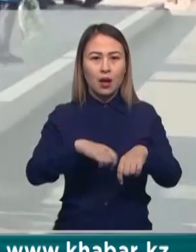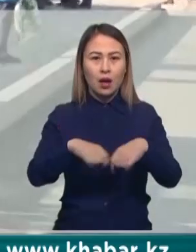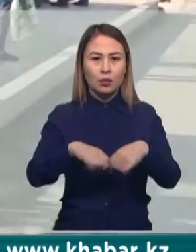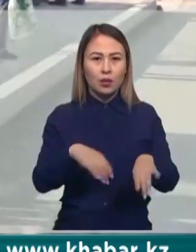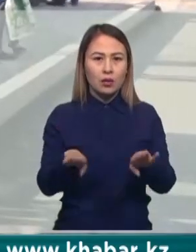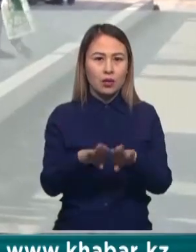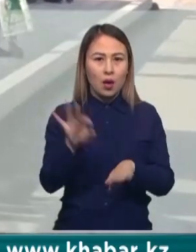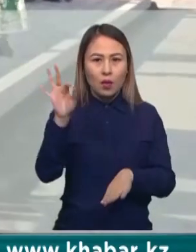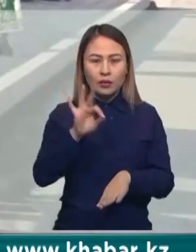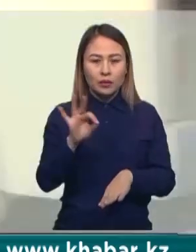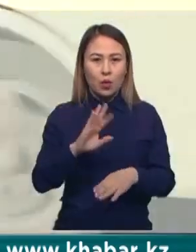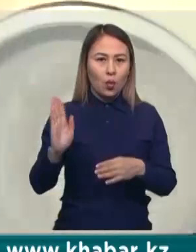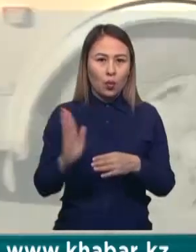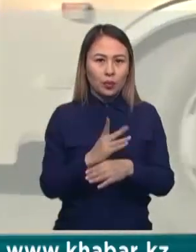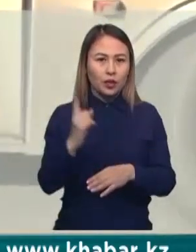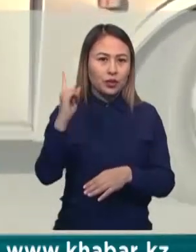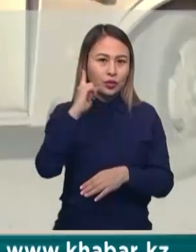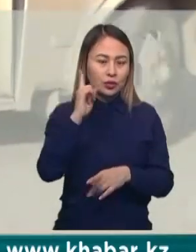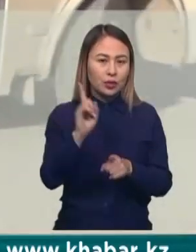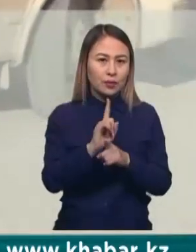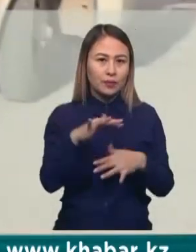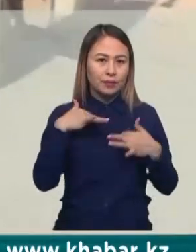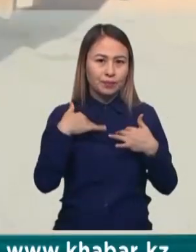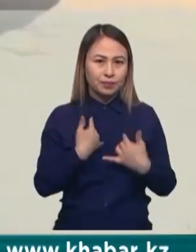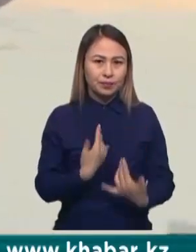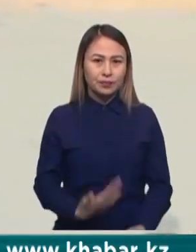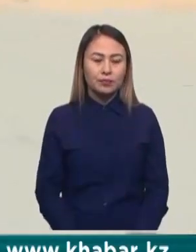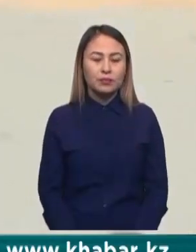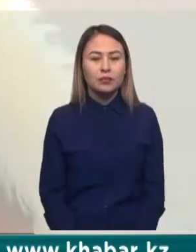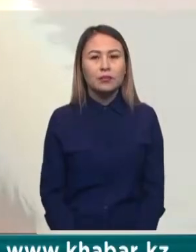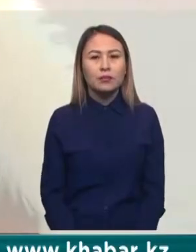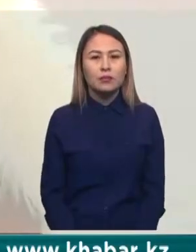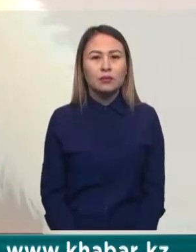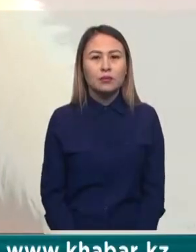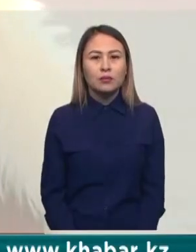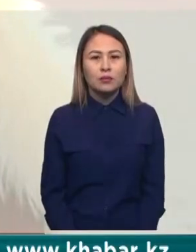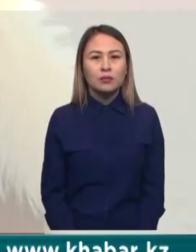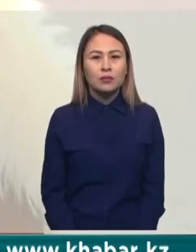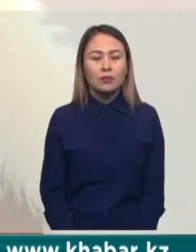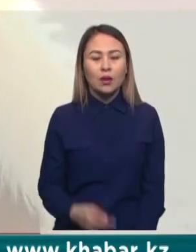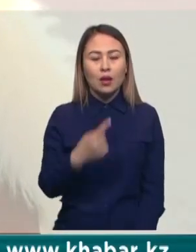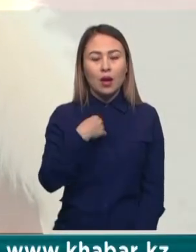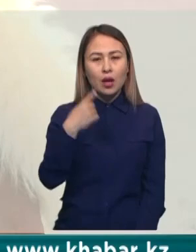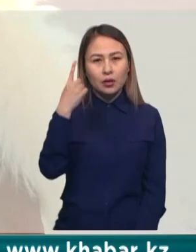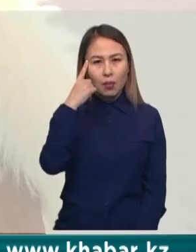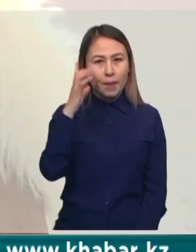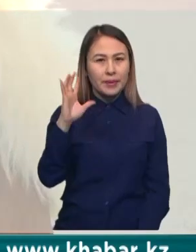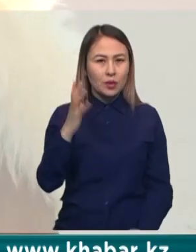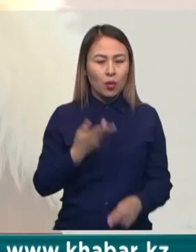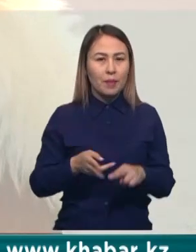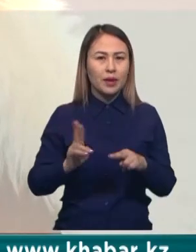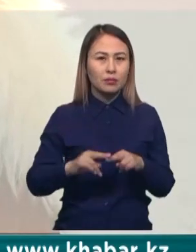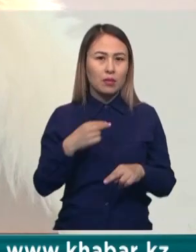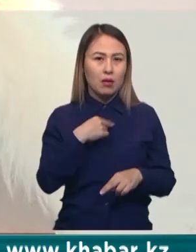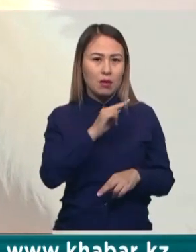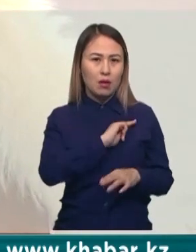мұндай жеңілдіктің биыл алынып тасталғанын естіп, көңіл жабырқап қалды. Я думаю, это неправильно, потому что өзім психолог болған соң жұмыс